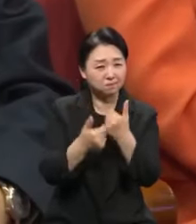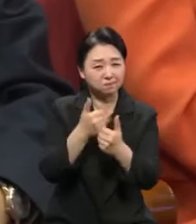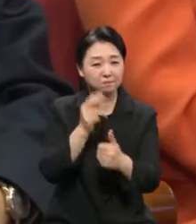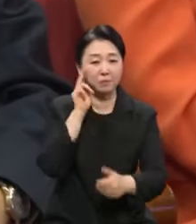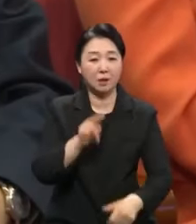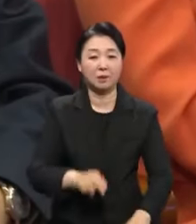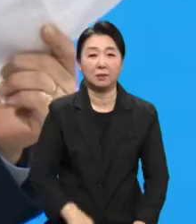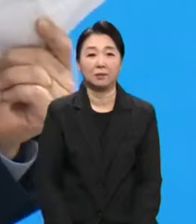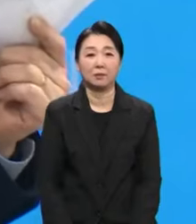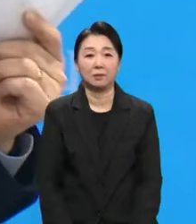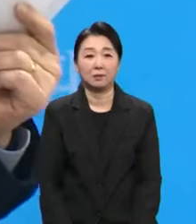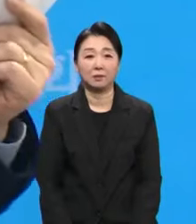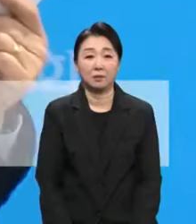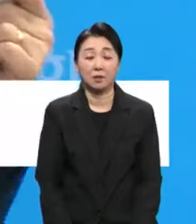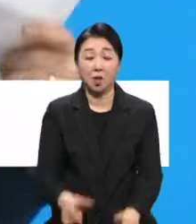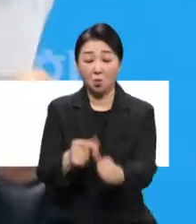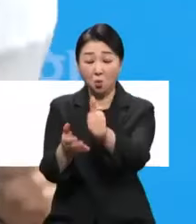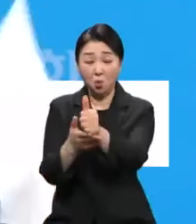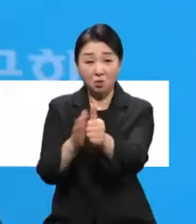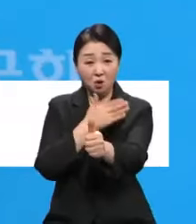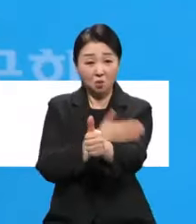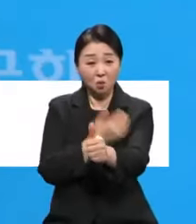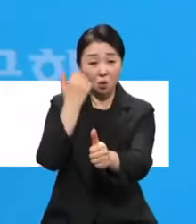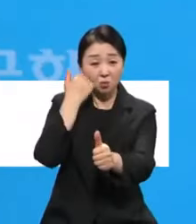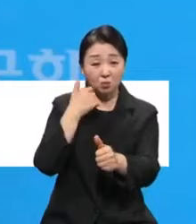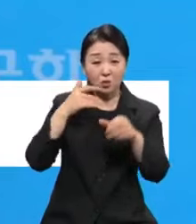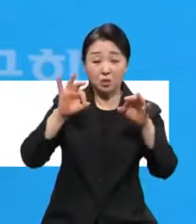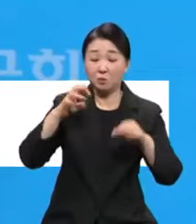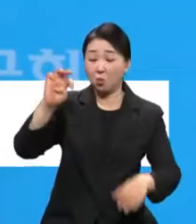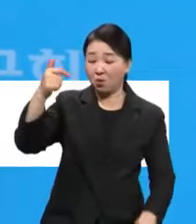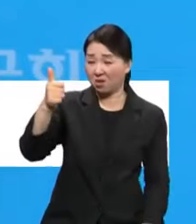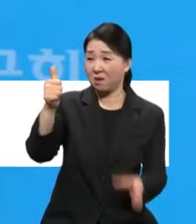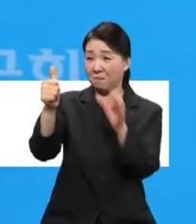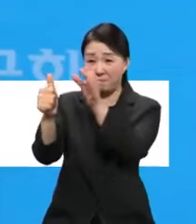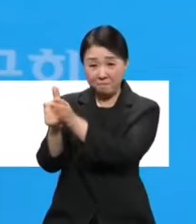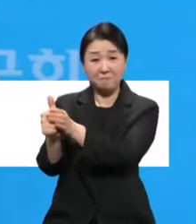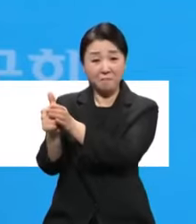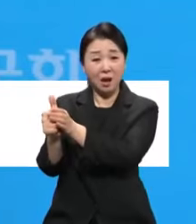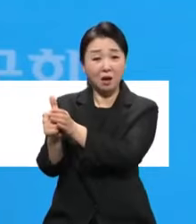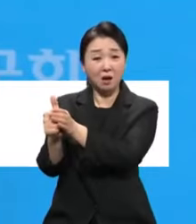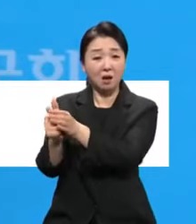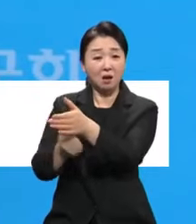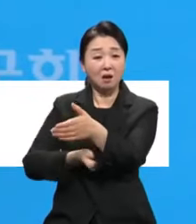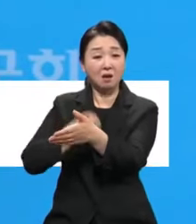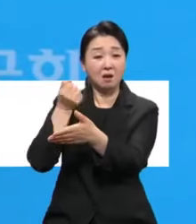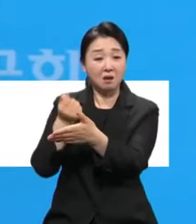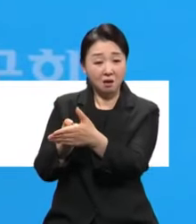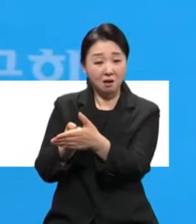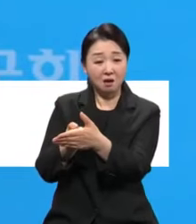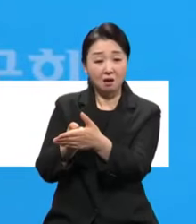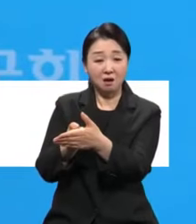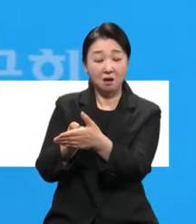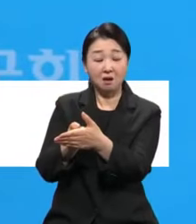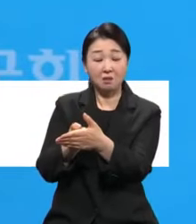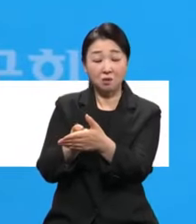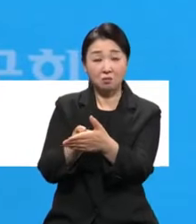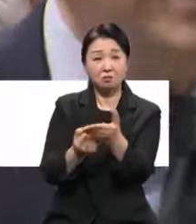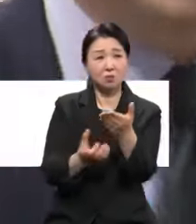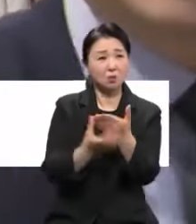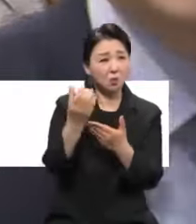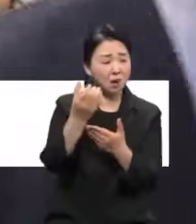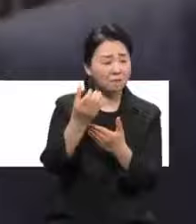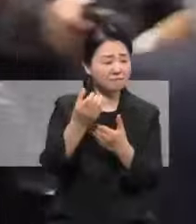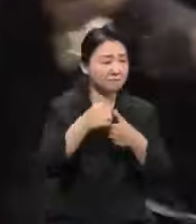고조됐습니다. 공천권을 김종인한테 갖다 맡기기로 결심을 하고 이 통합하기를 선언한 거나